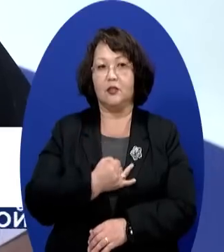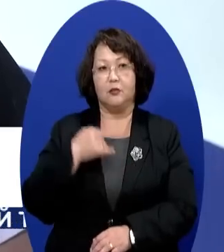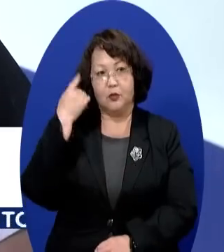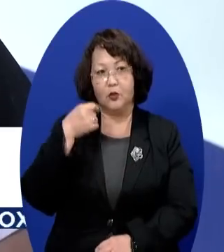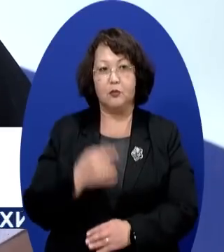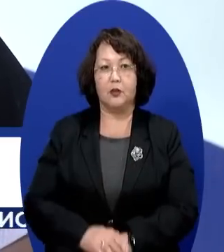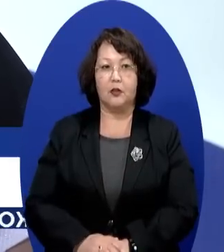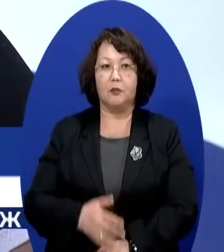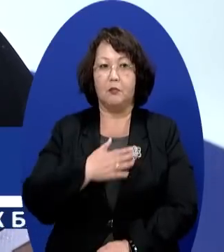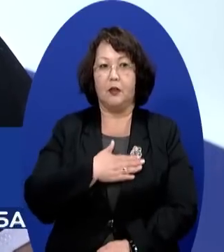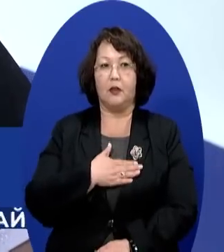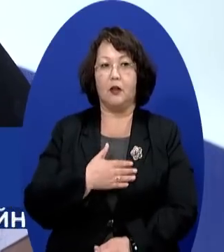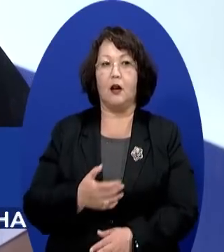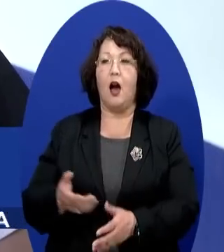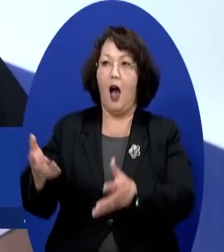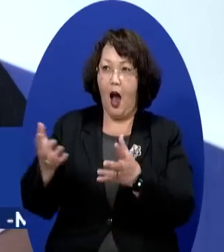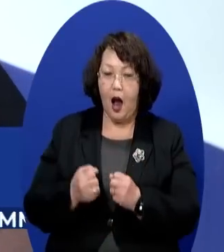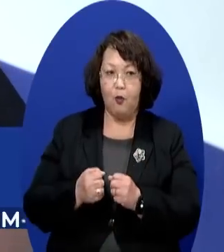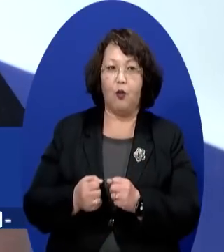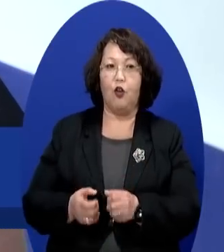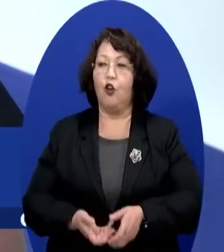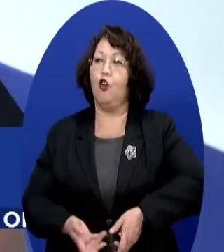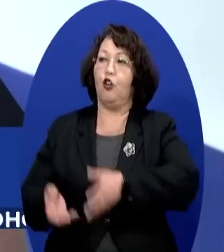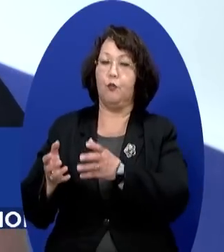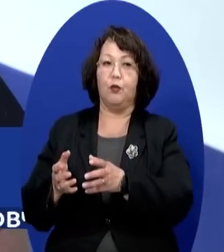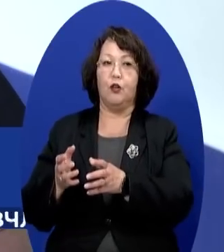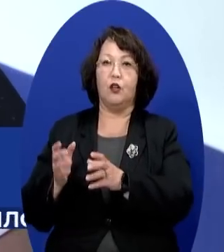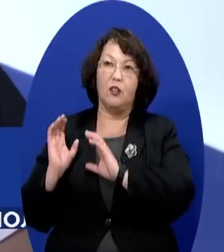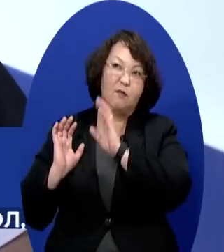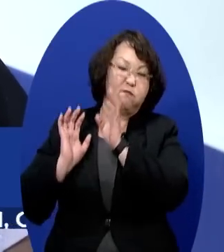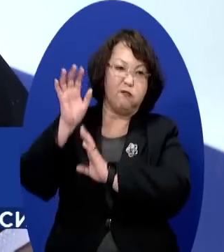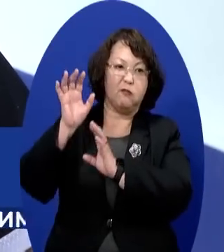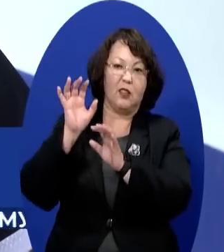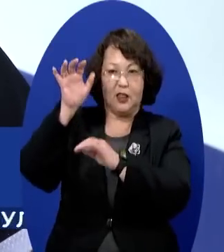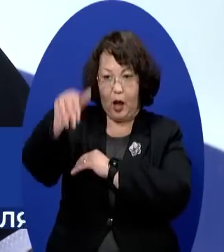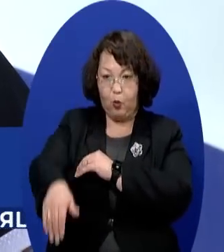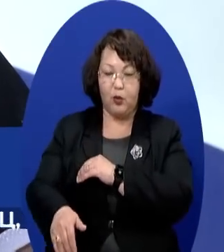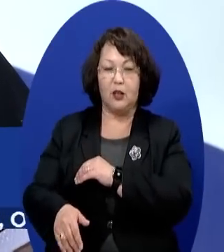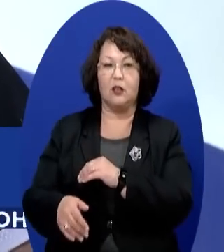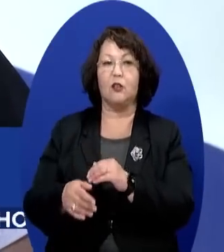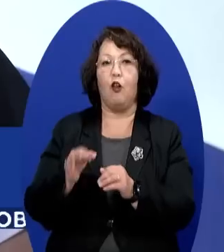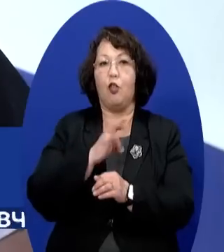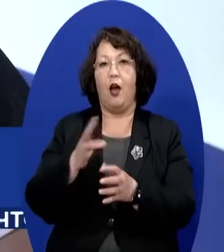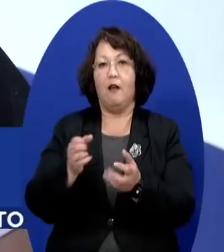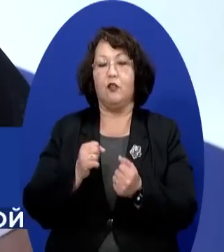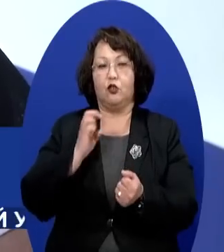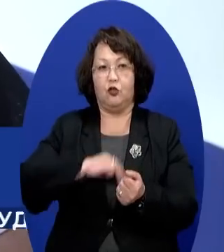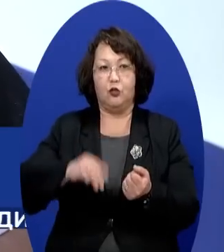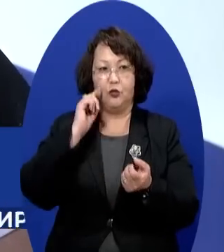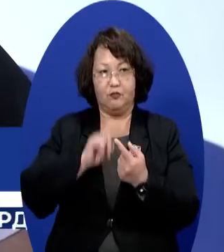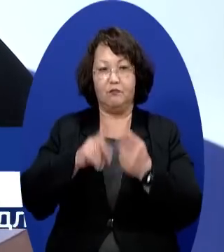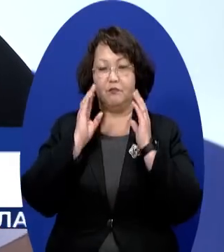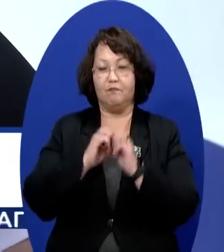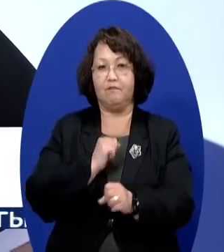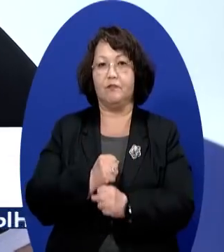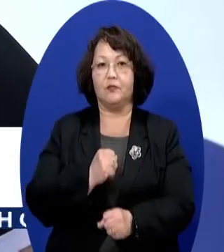болохоор авалт, холболт, давталгаа тэгээд давуултаараа аль болох анаахыг одоо зорж байгаа. Тэгээд